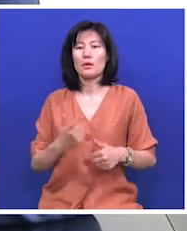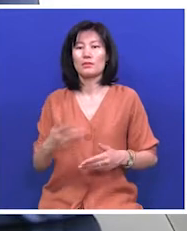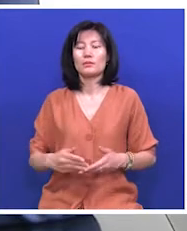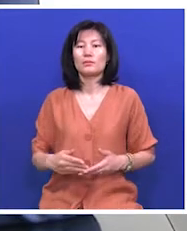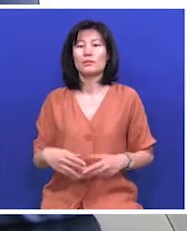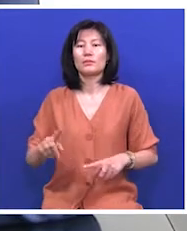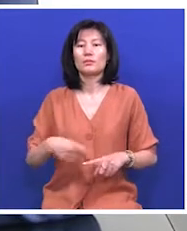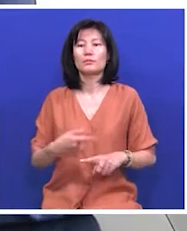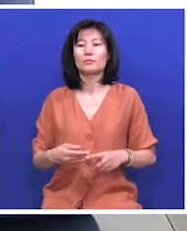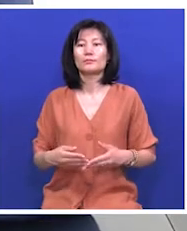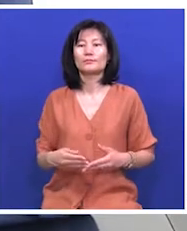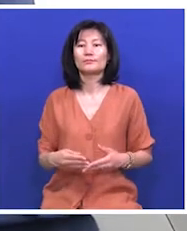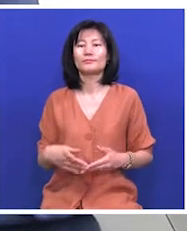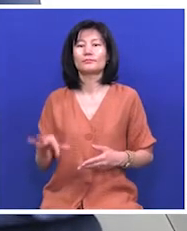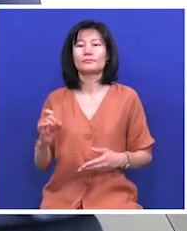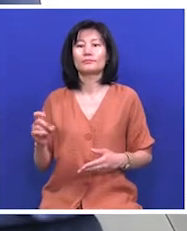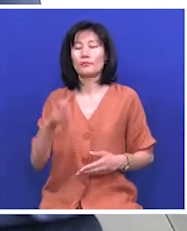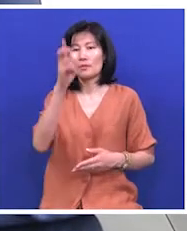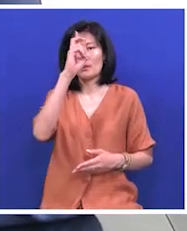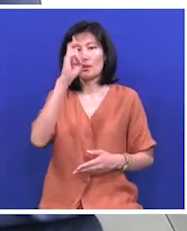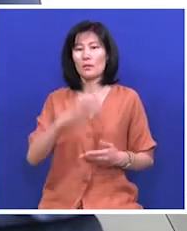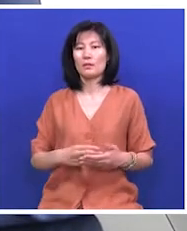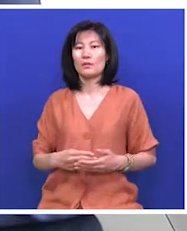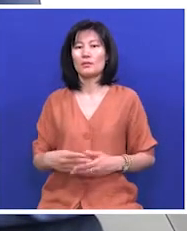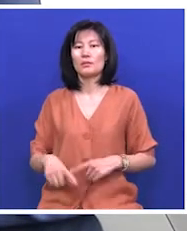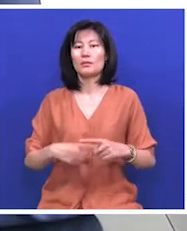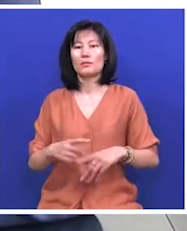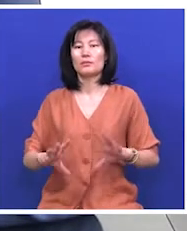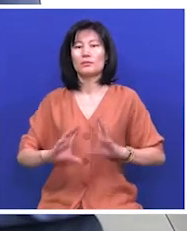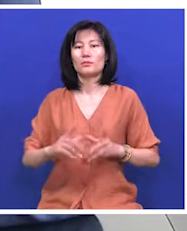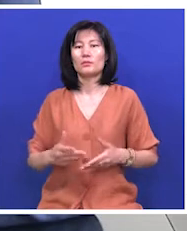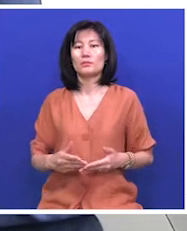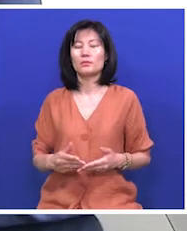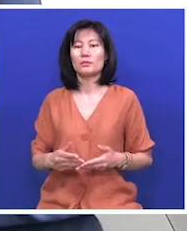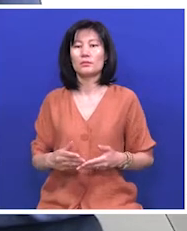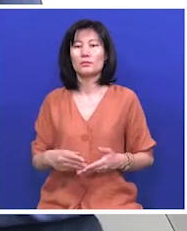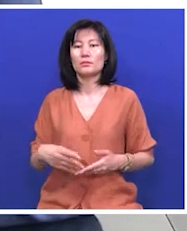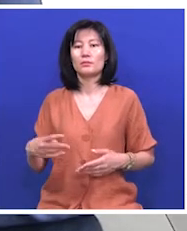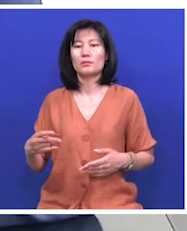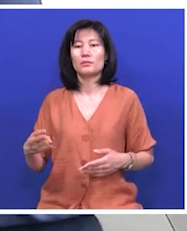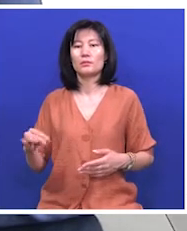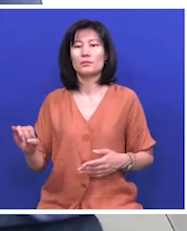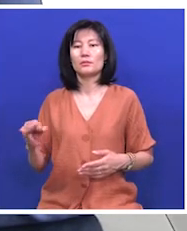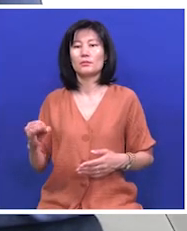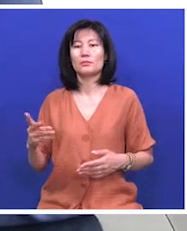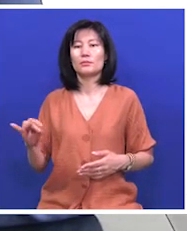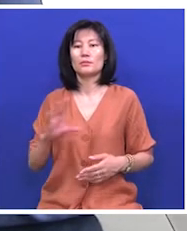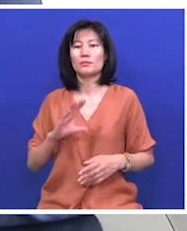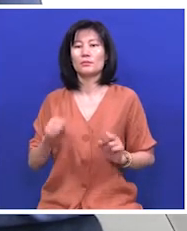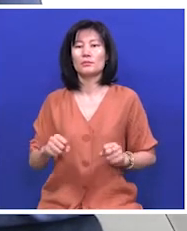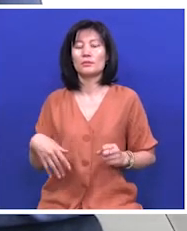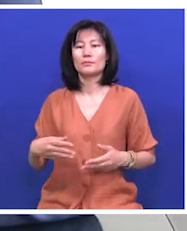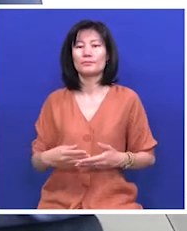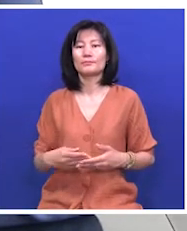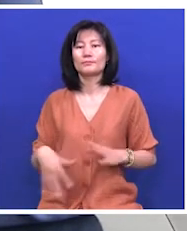энергонадзор деп аталып кеткен. Сол совет өкіметінен бері келе жатқан дүние ғой. Негізгі